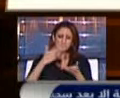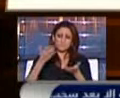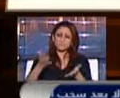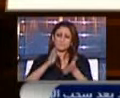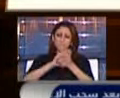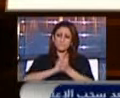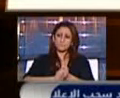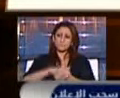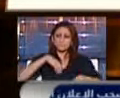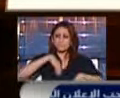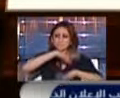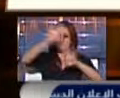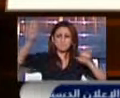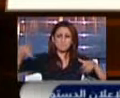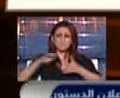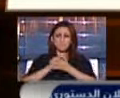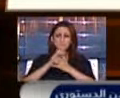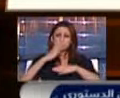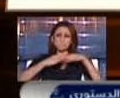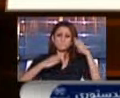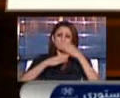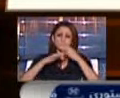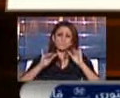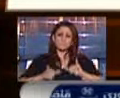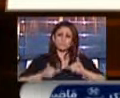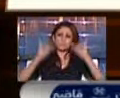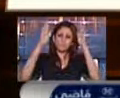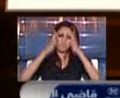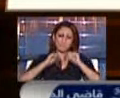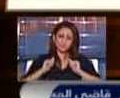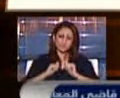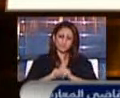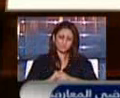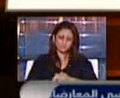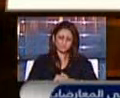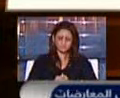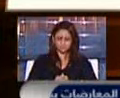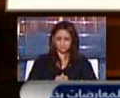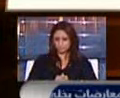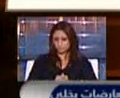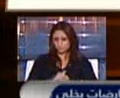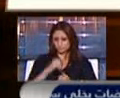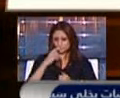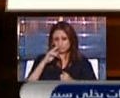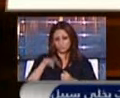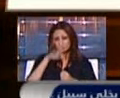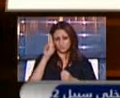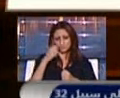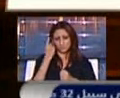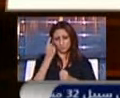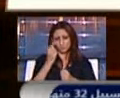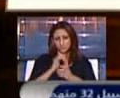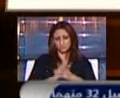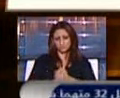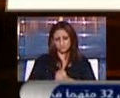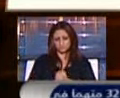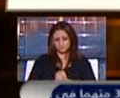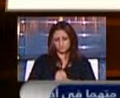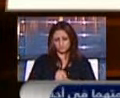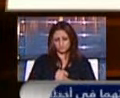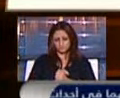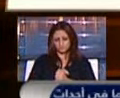ايدين كل الناس مع عشان نبني مصر. طيب مهندس سيد حسيني، تعقيب اخير يا فندم اتفضل. هو